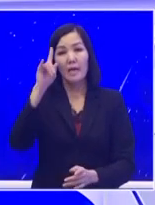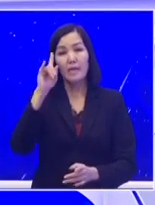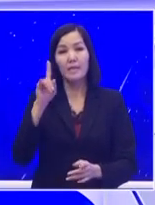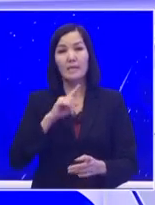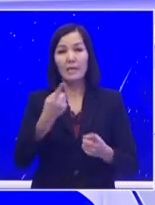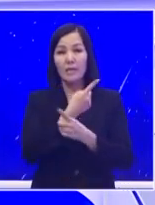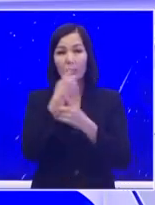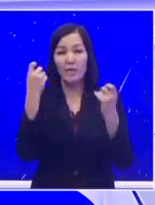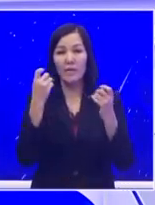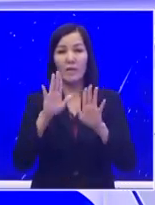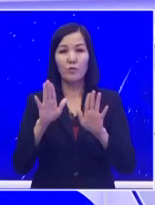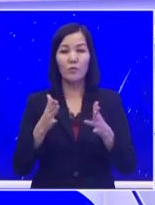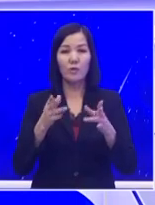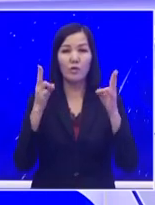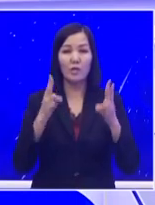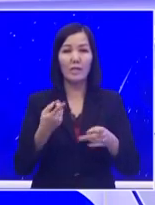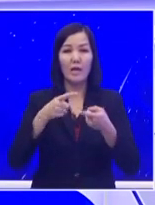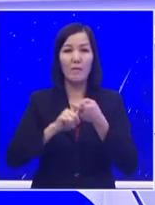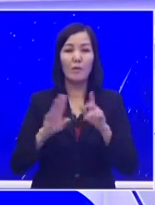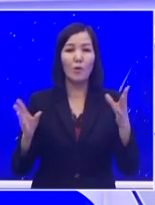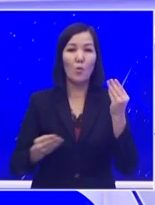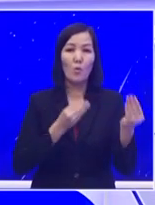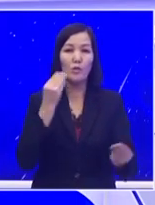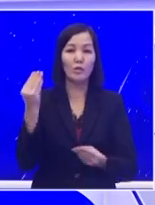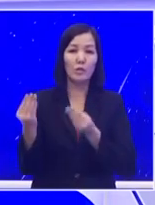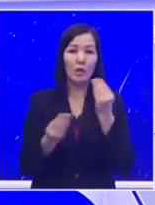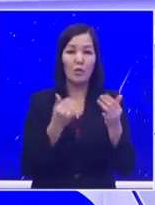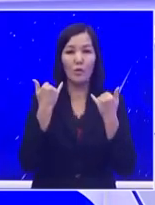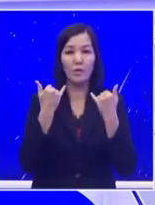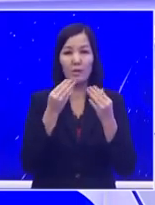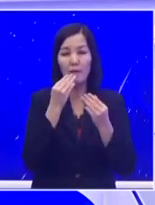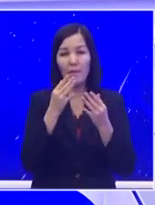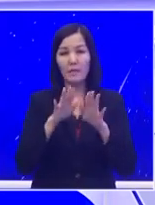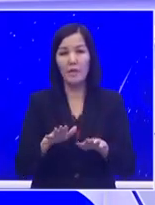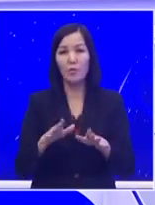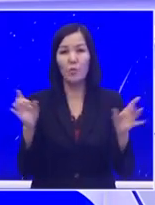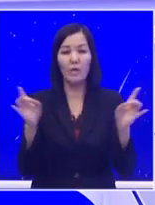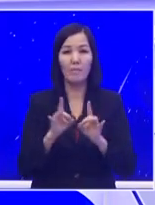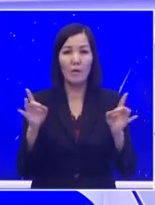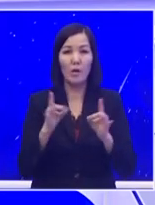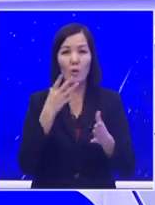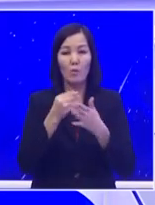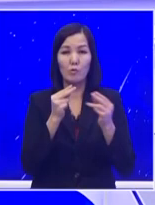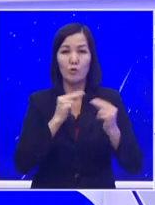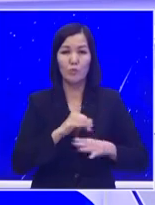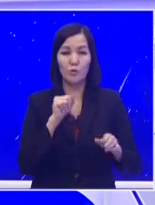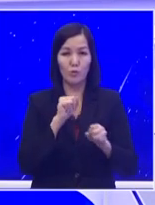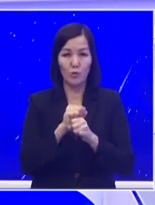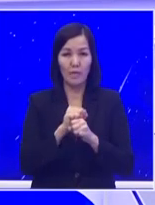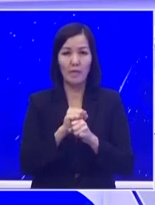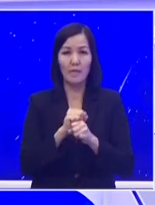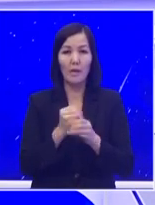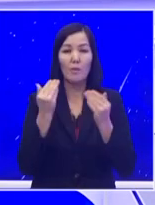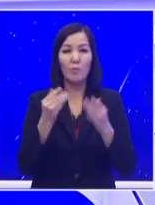Елде жарияланған төтенше жағдайға байланысты ойын-сауық орындары тамақтану пункттері, мейрамханалар өз жұмысын тоқтатқаны белгілі.